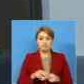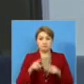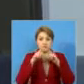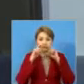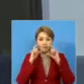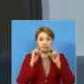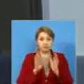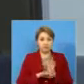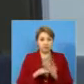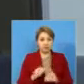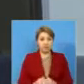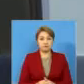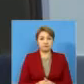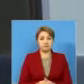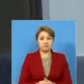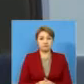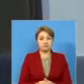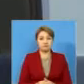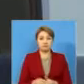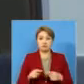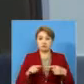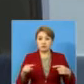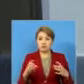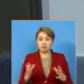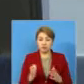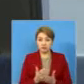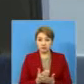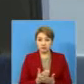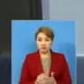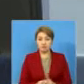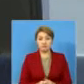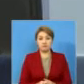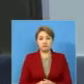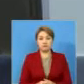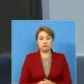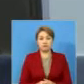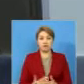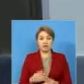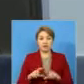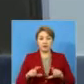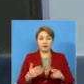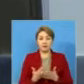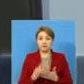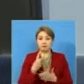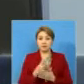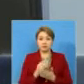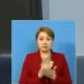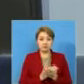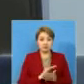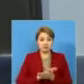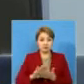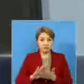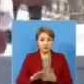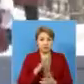ношение масок, несоблюдение социального дистанцирования на объектах, несоблюдение